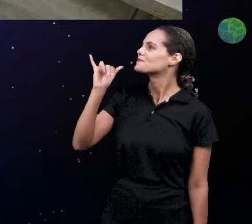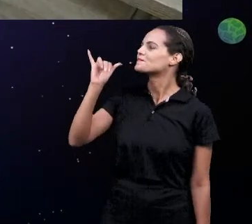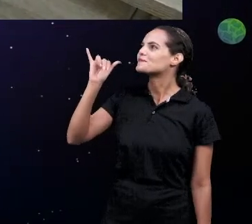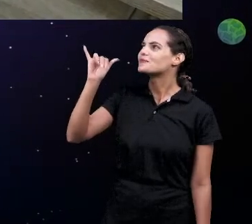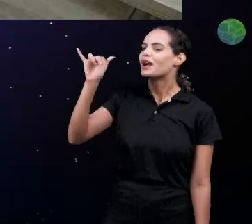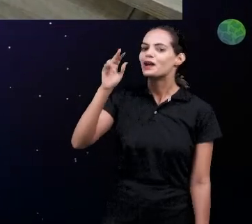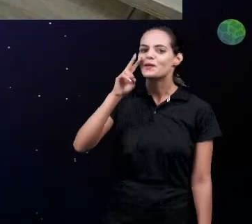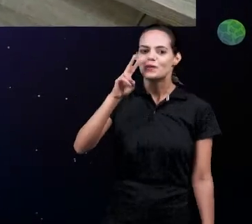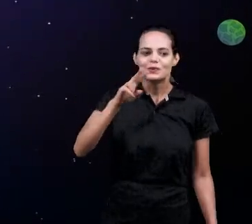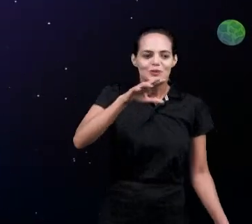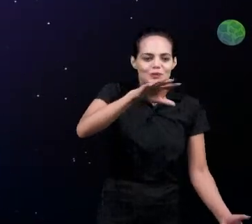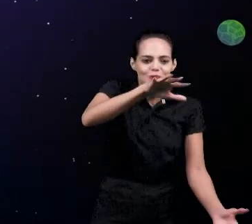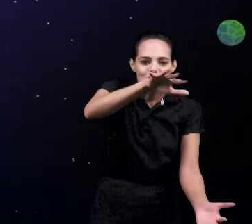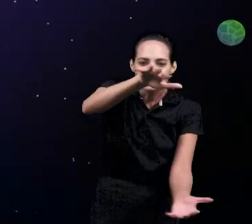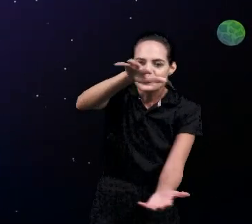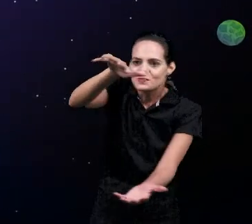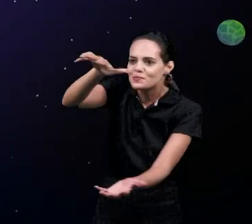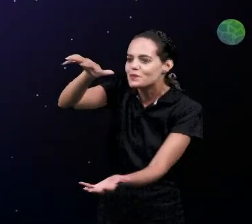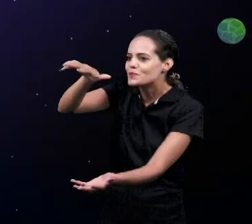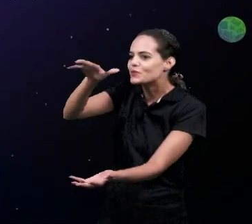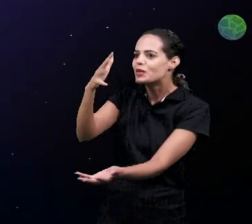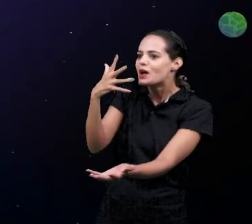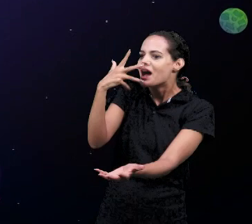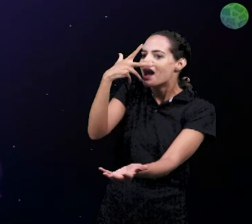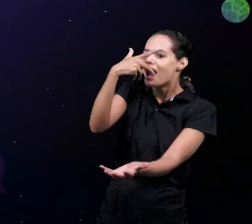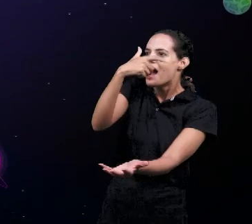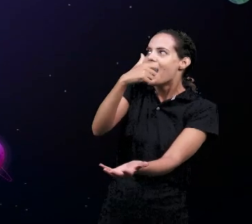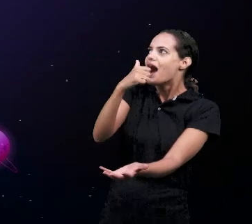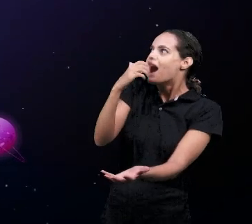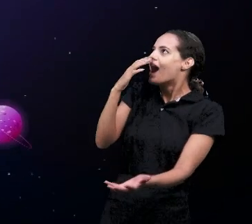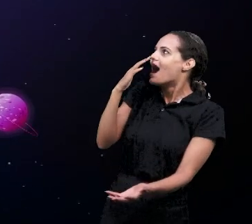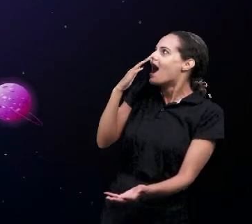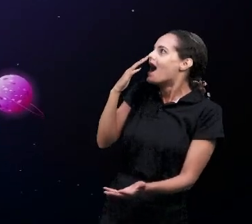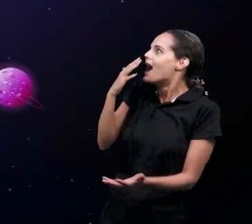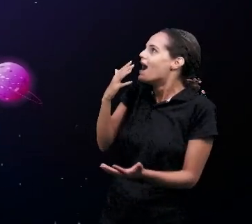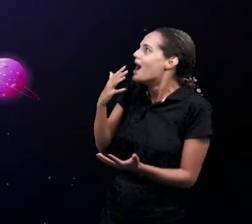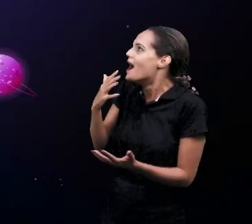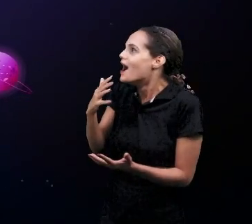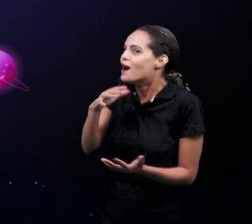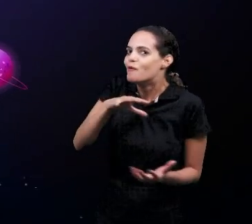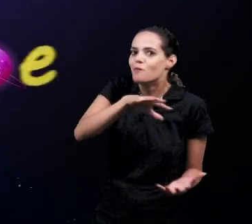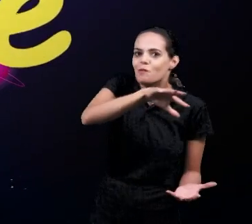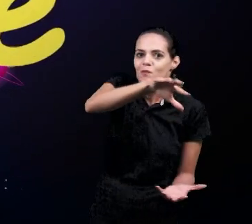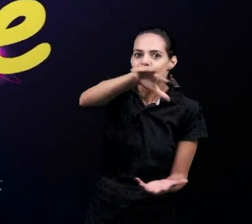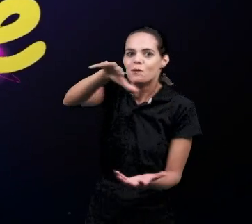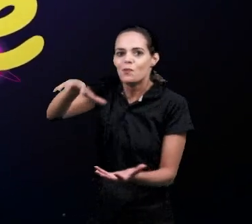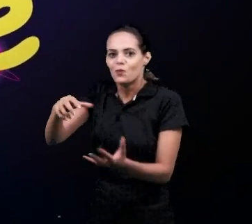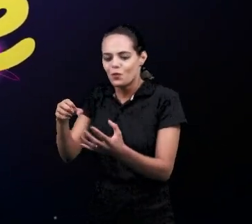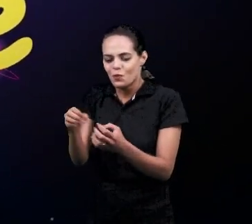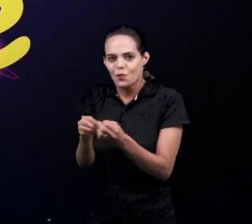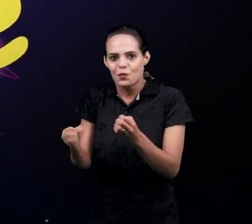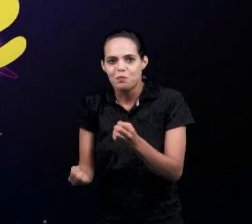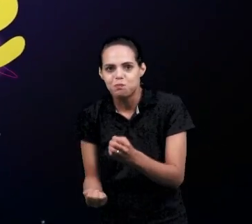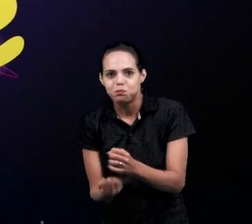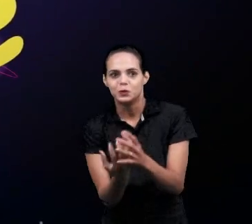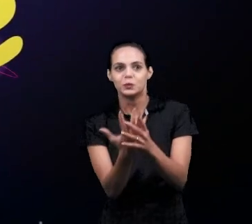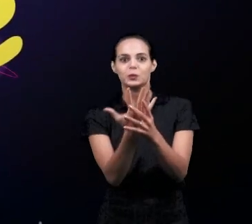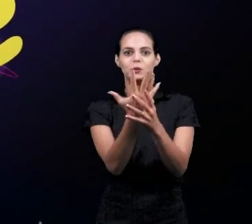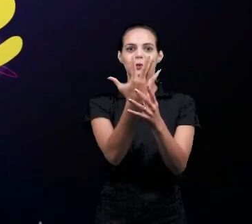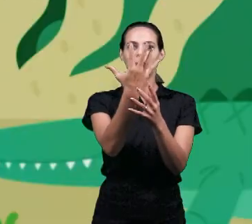Tua beleza me admira, no universo que